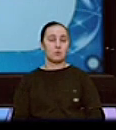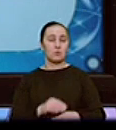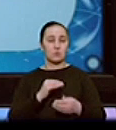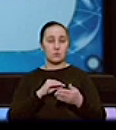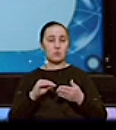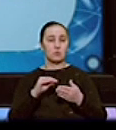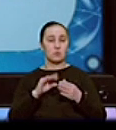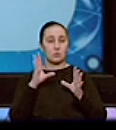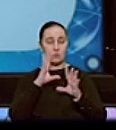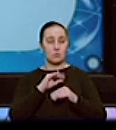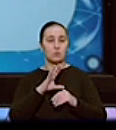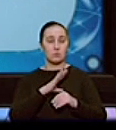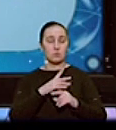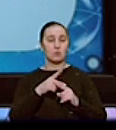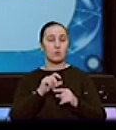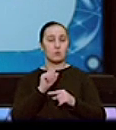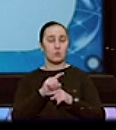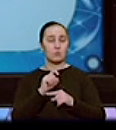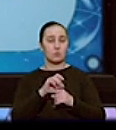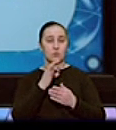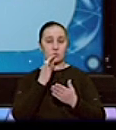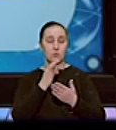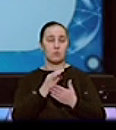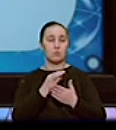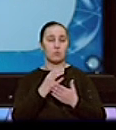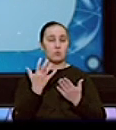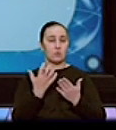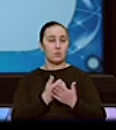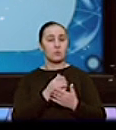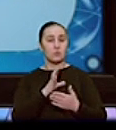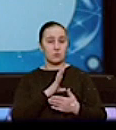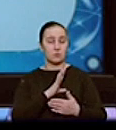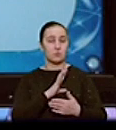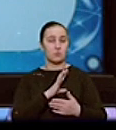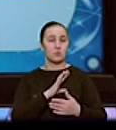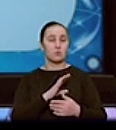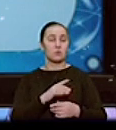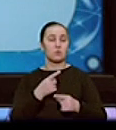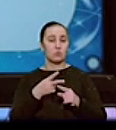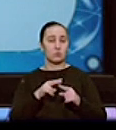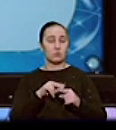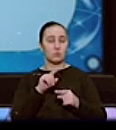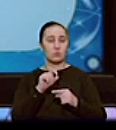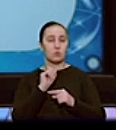Yozishga ulgurdingizmi? Topishmoqning javobini ham topdingizmi?